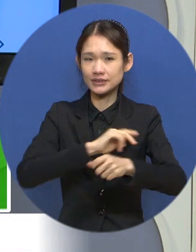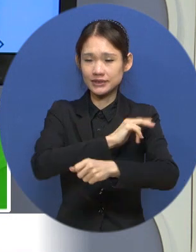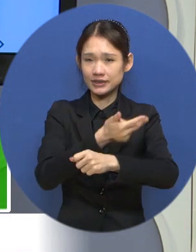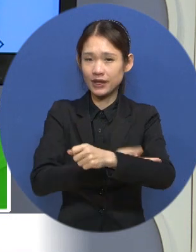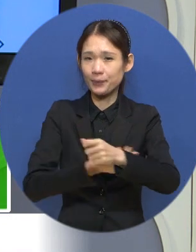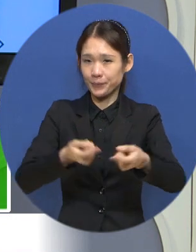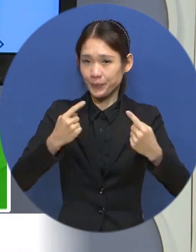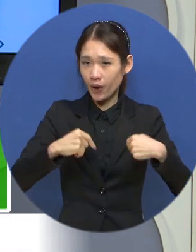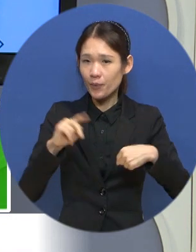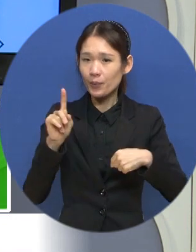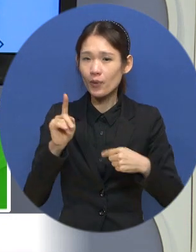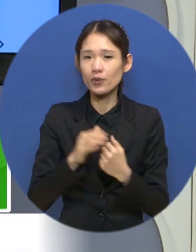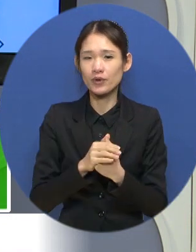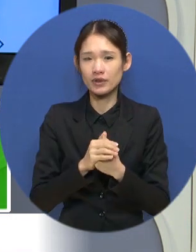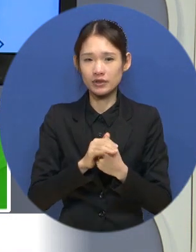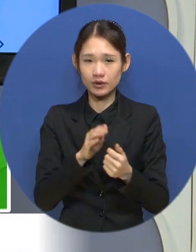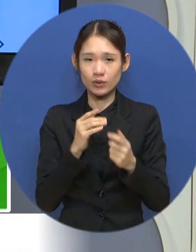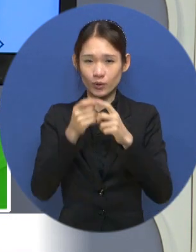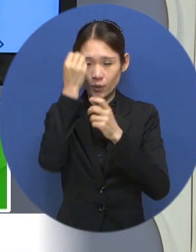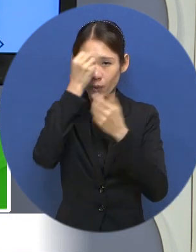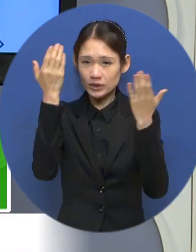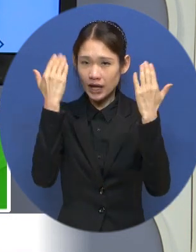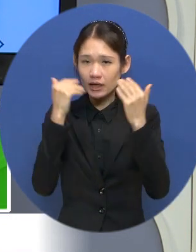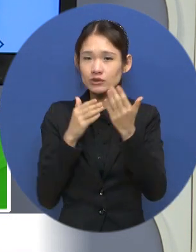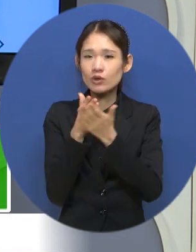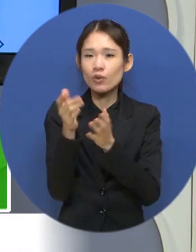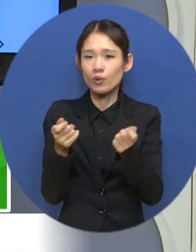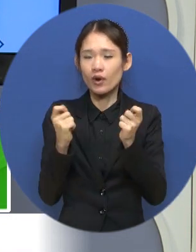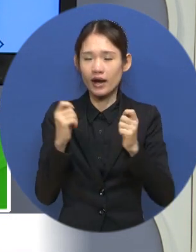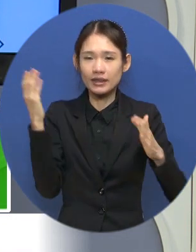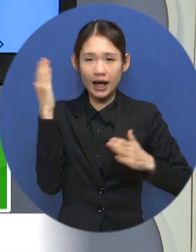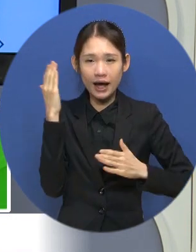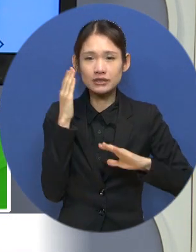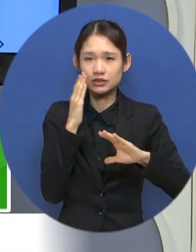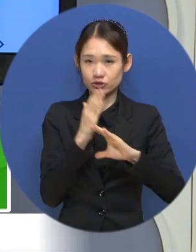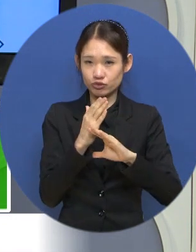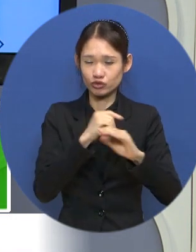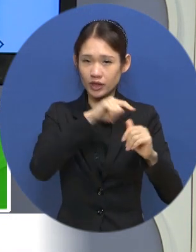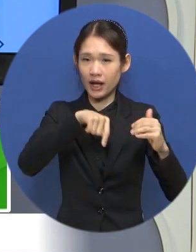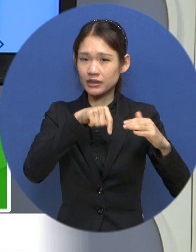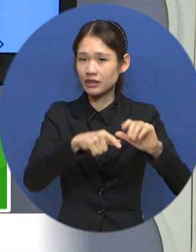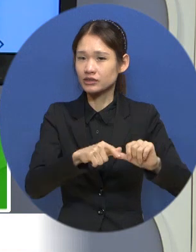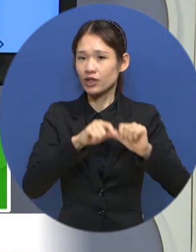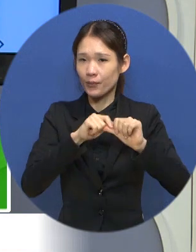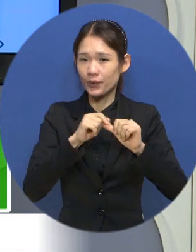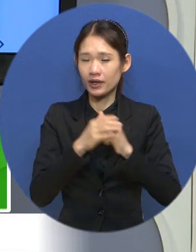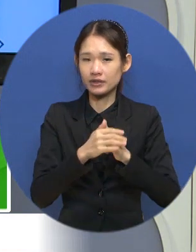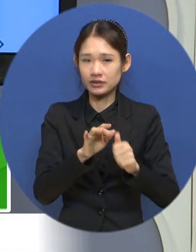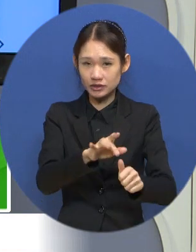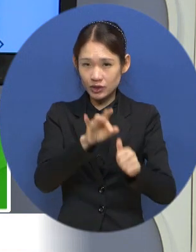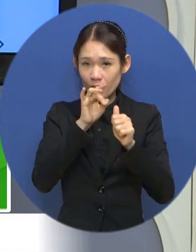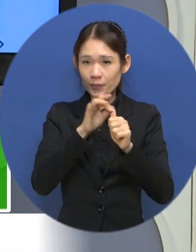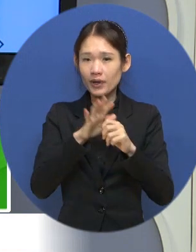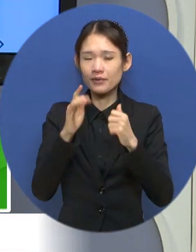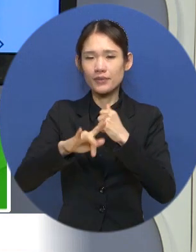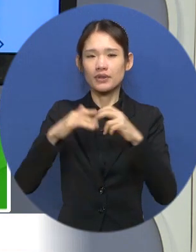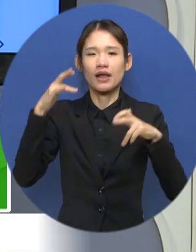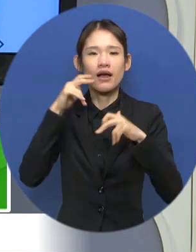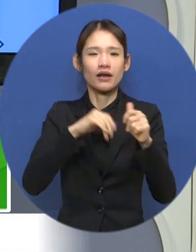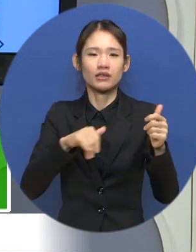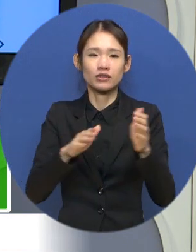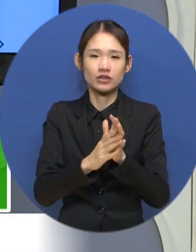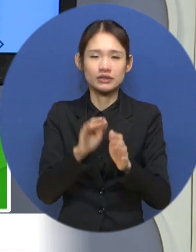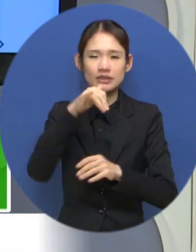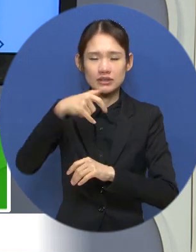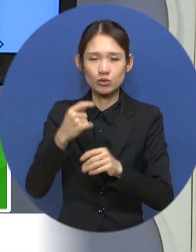고등학교 또는 전공과 1 재학 중인 장애학생 입니다 선발된 장애학생 은 진로 설계 컨설팅 과 취업준비